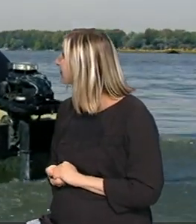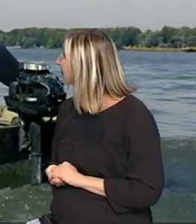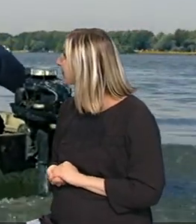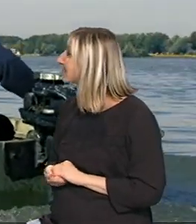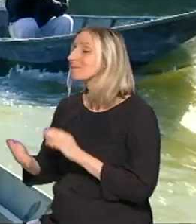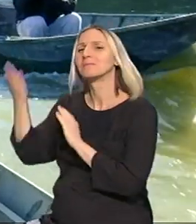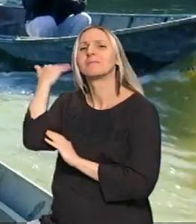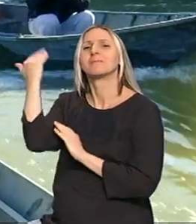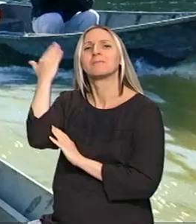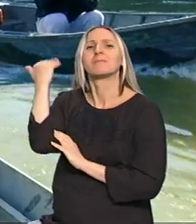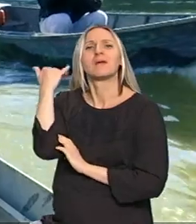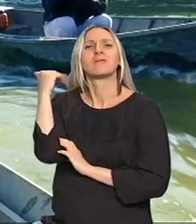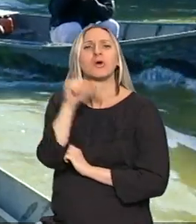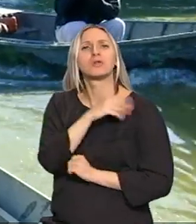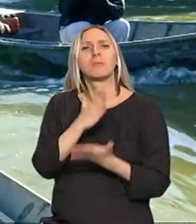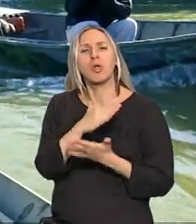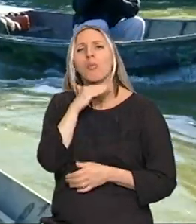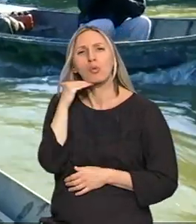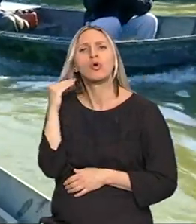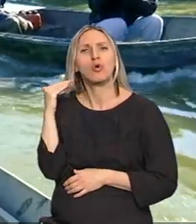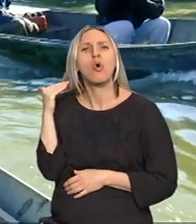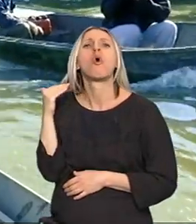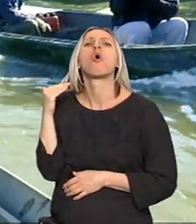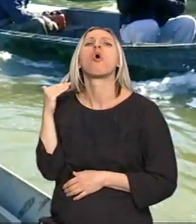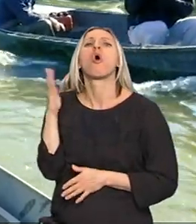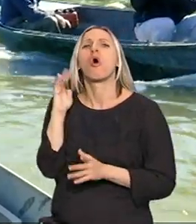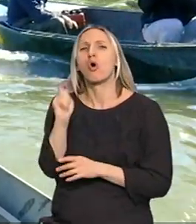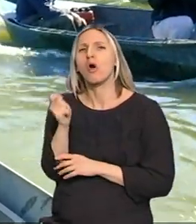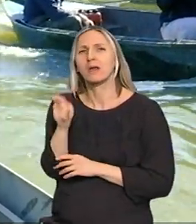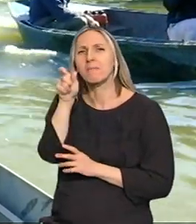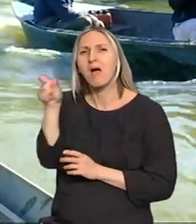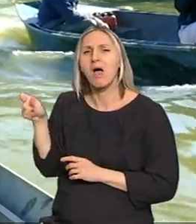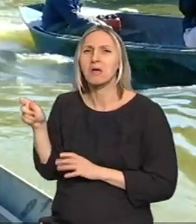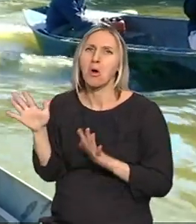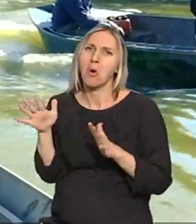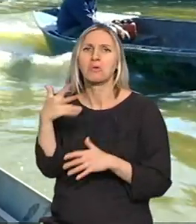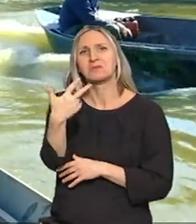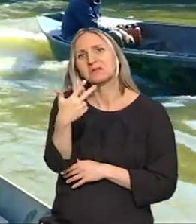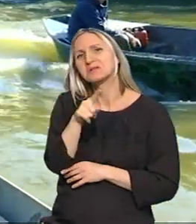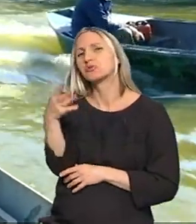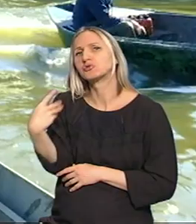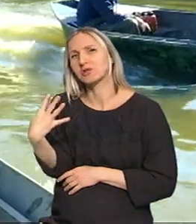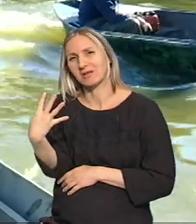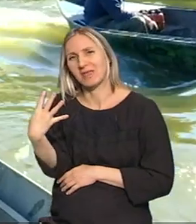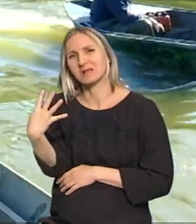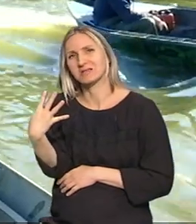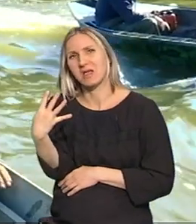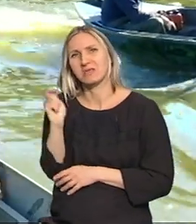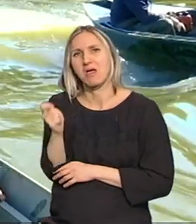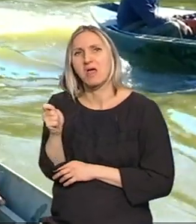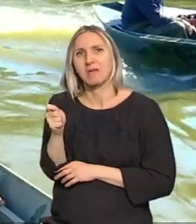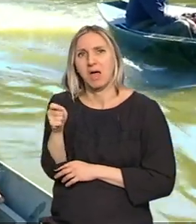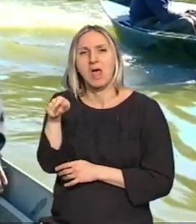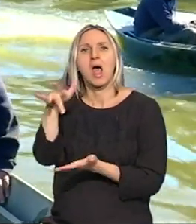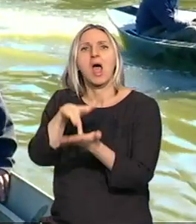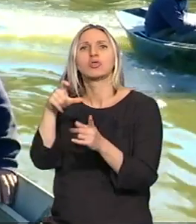Ranijih godina bilo je mnogo alasa. Bilo je negde između 30 i 40 alasa u